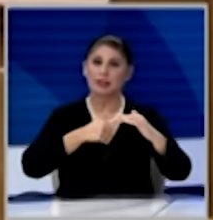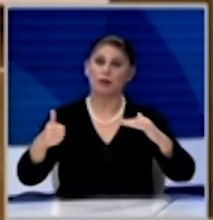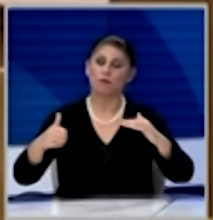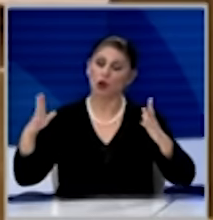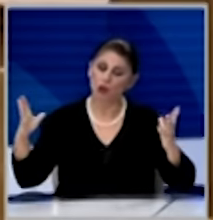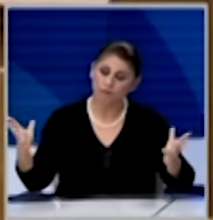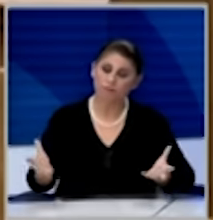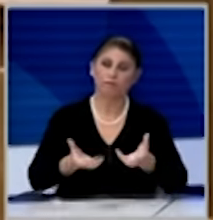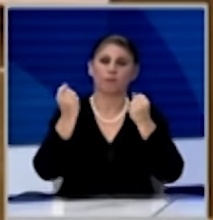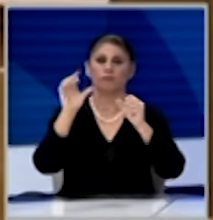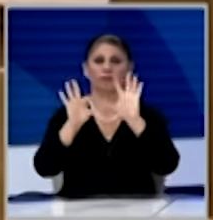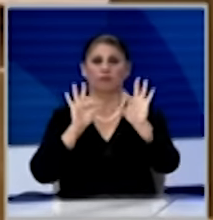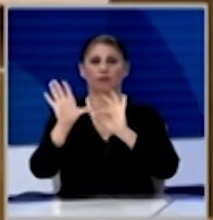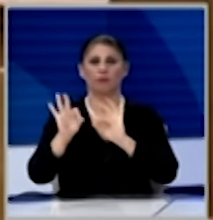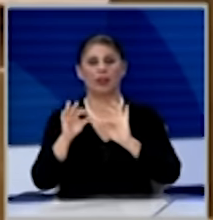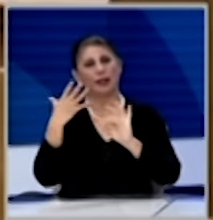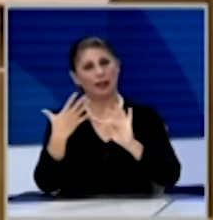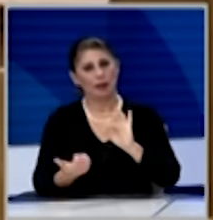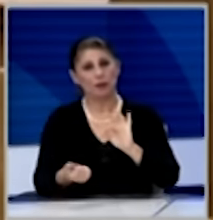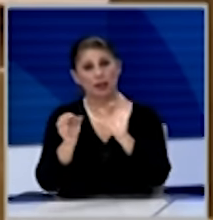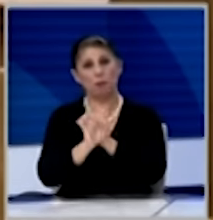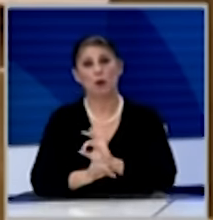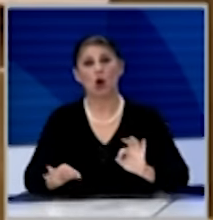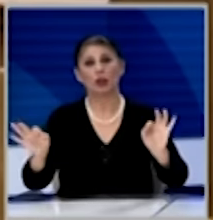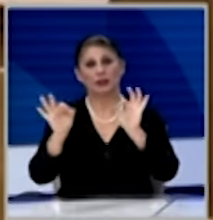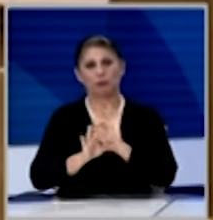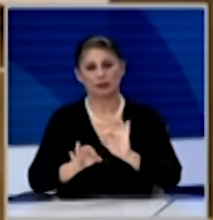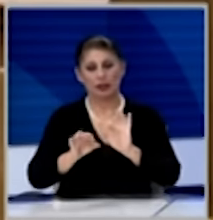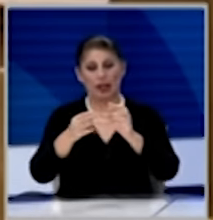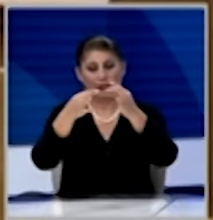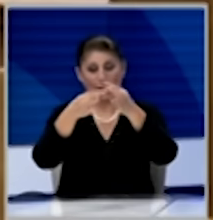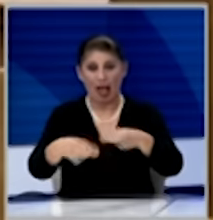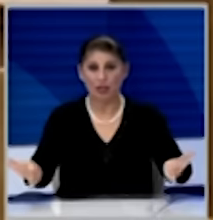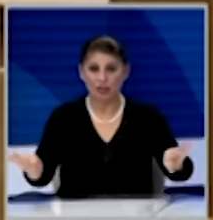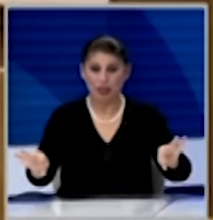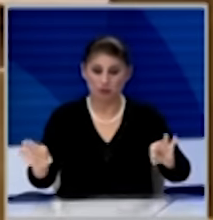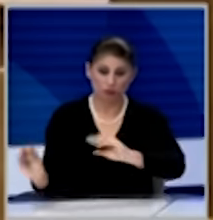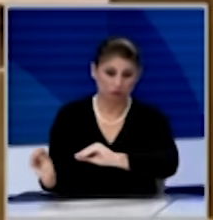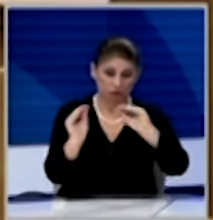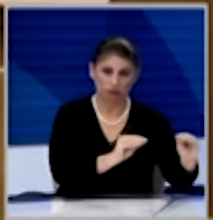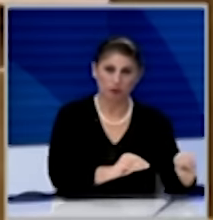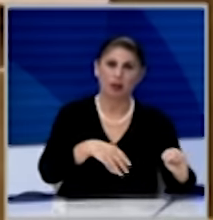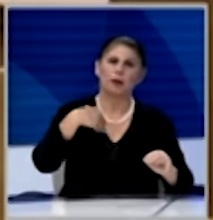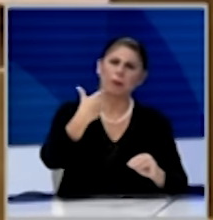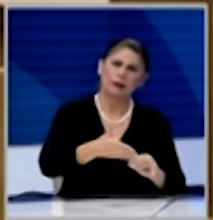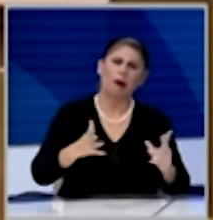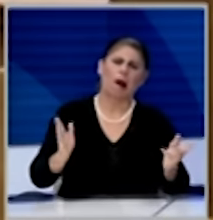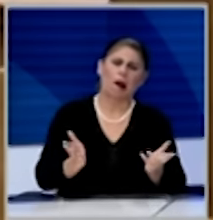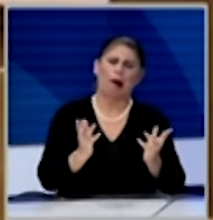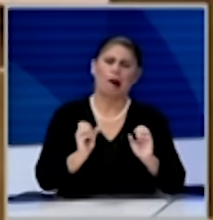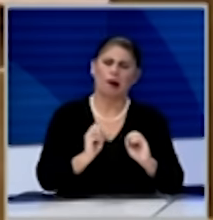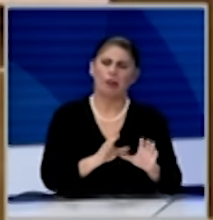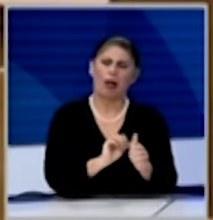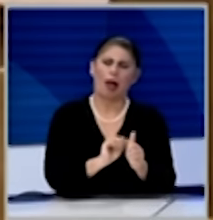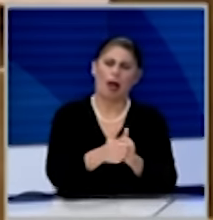εφικτή επιλογή ια αυτές είναι να υπάρχει προετοιμασία για εκκένωση και να δίνονται στη συνέχεια ε κάποιες